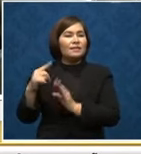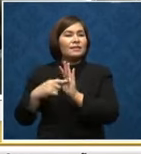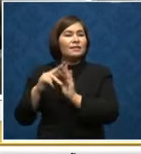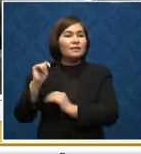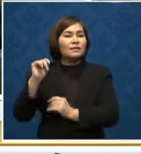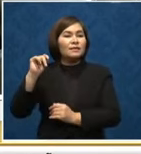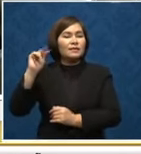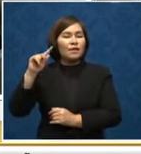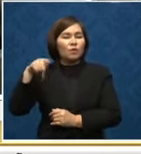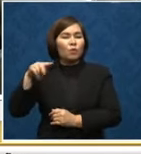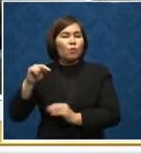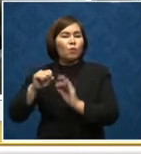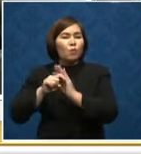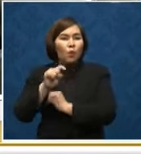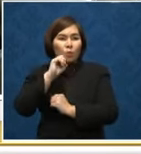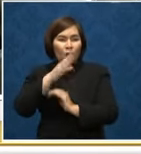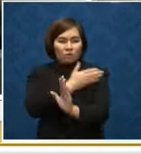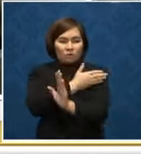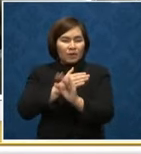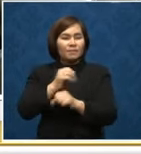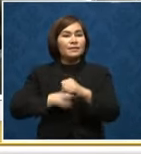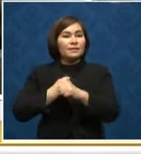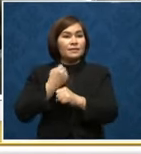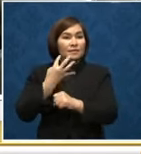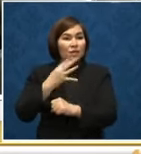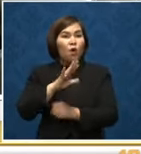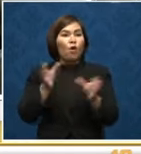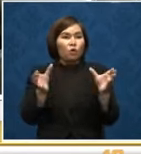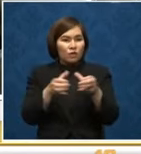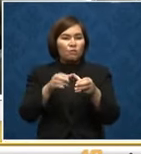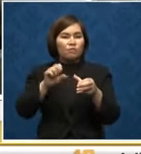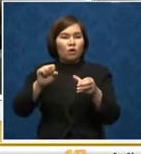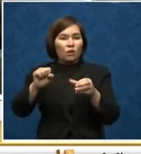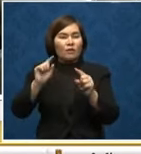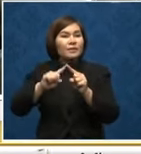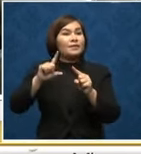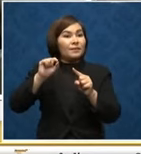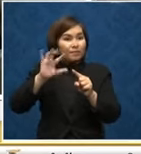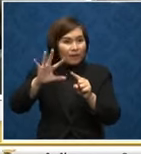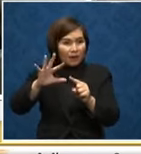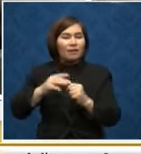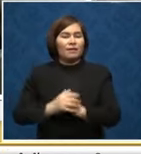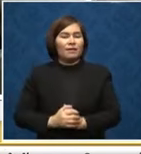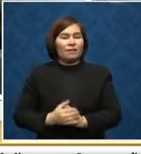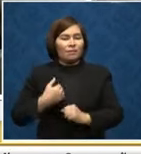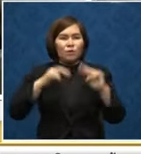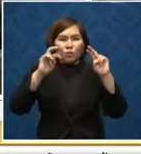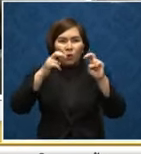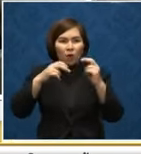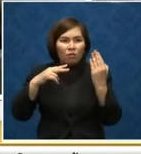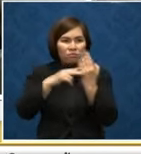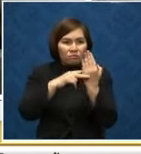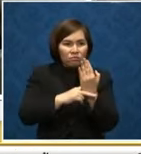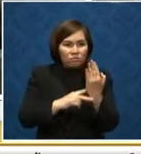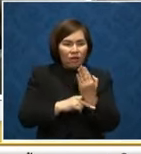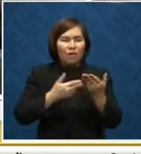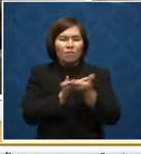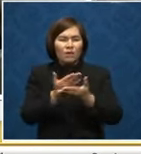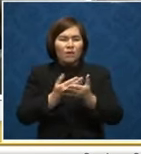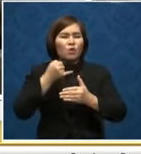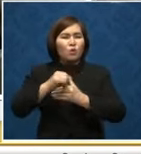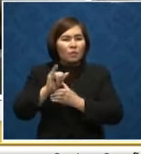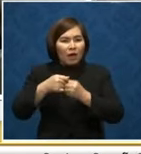ในช่วง4ปีของส.ส.ในชุดที่25นั้นมีประเด็นใดๆที่ค้างการพิจารณาที่สำคัญไ